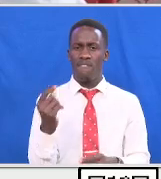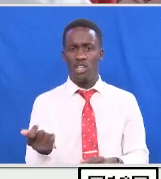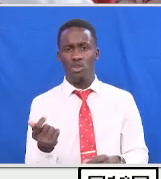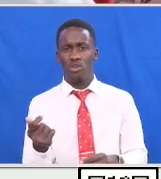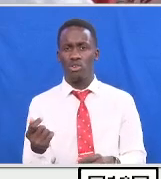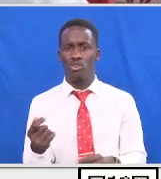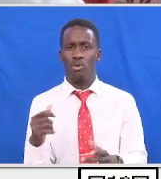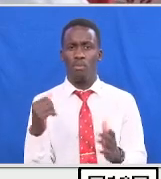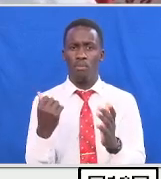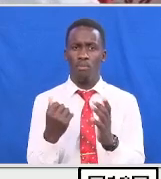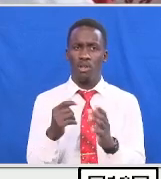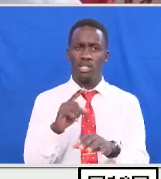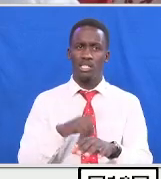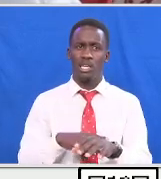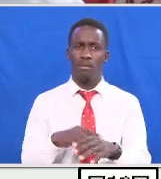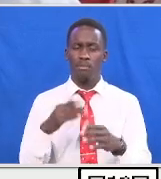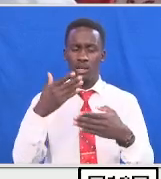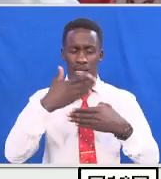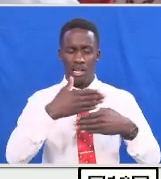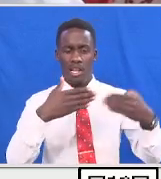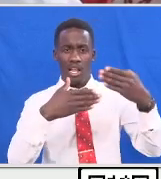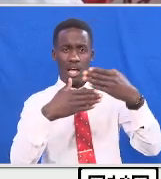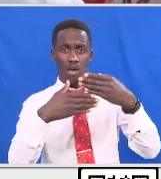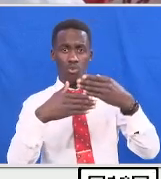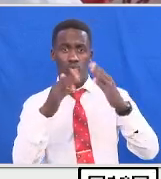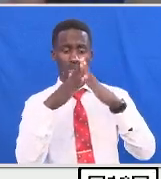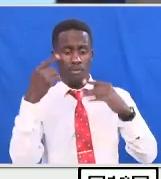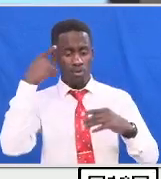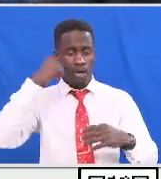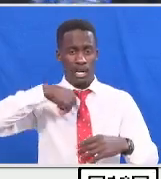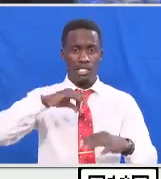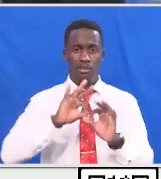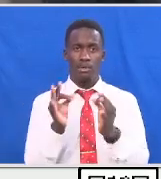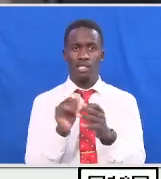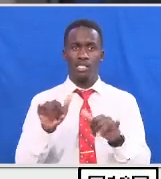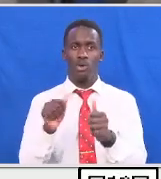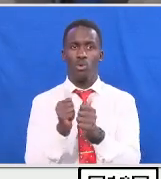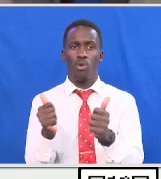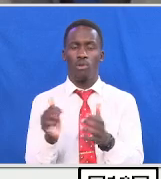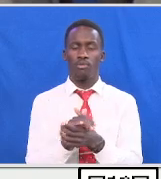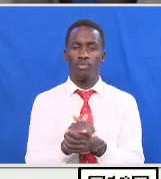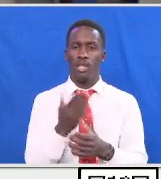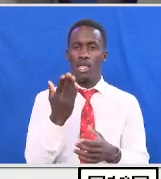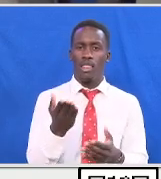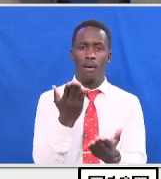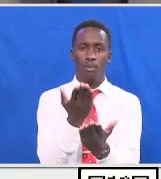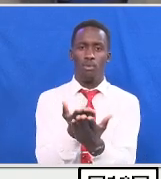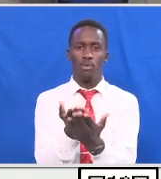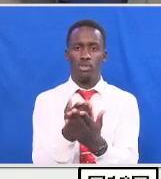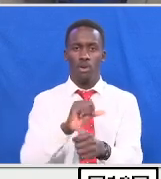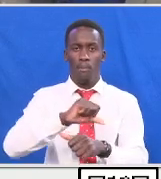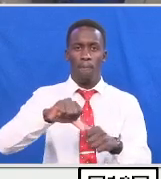Sasa wakitengeneza nyumba, wakitujengea nyumba, familia inaweza kaa kwa pamoja vizuri. Kuna hizo recommendation ya